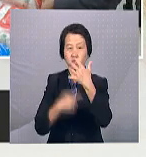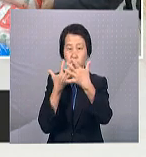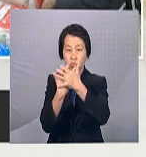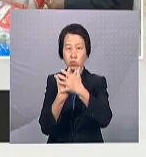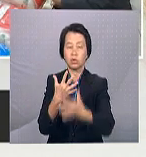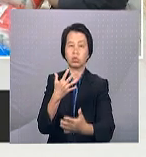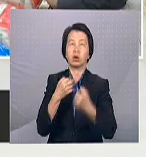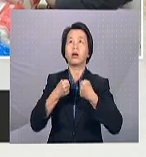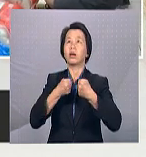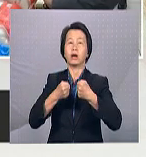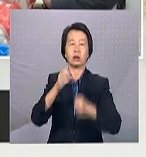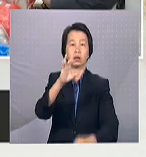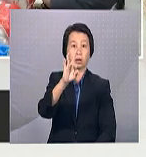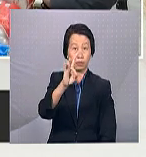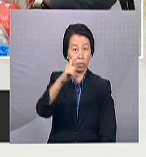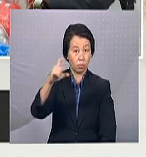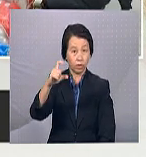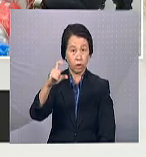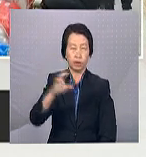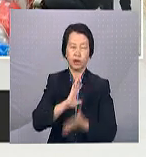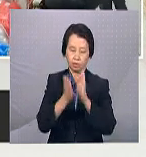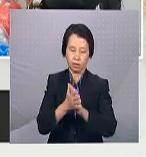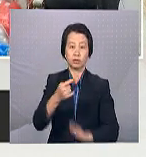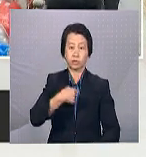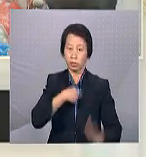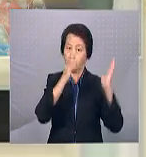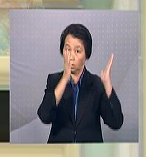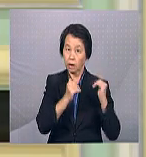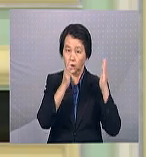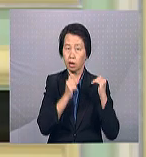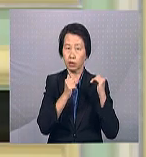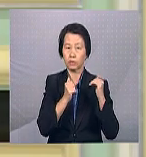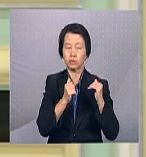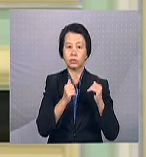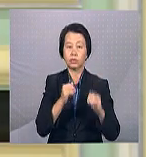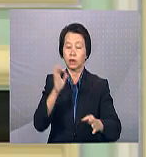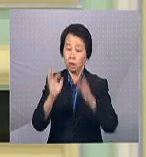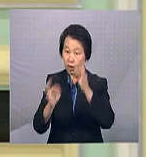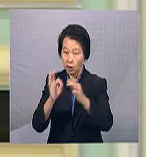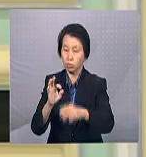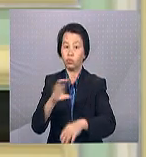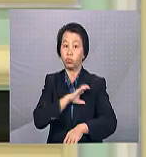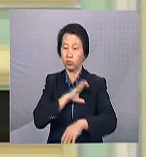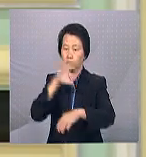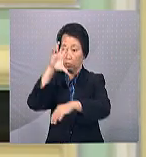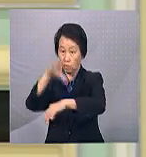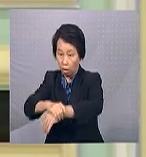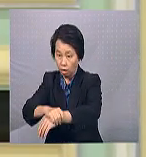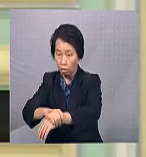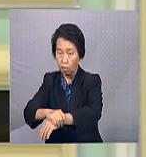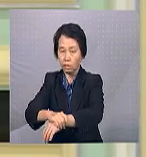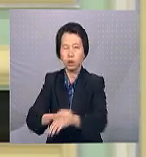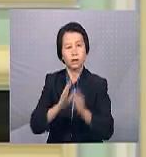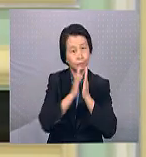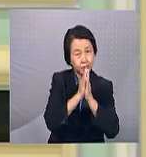dan sebagainya. Jadi saya harap siapa yang apabila ditahan oleh pihak polis dan sebagainya,